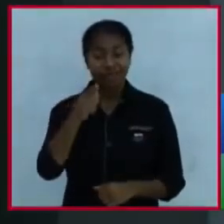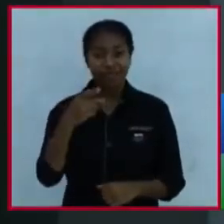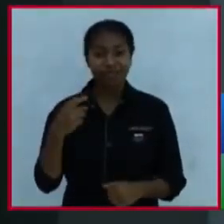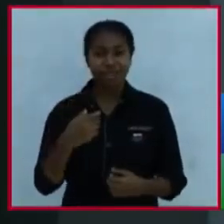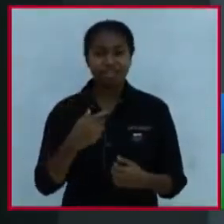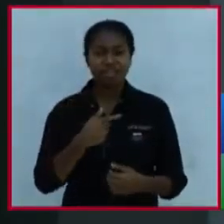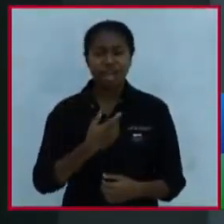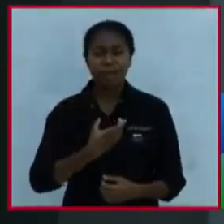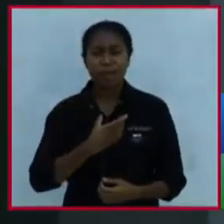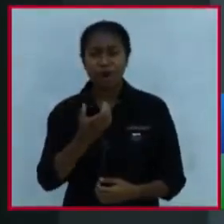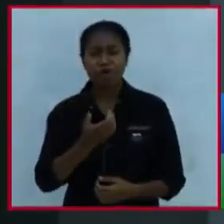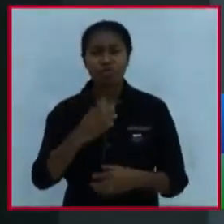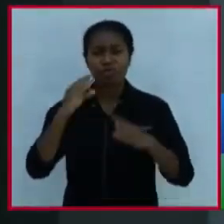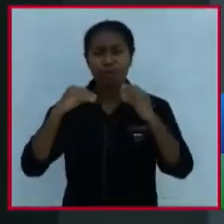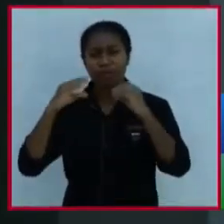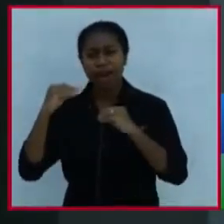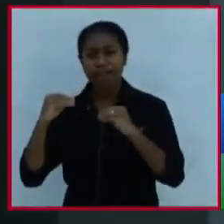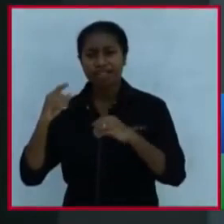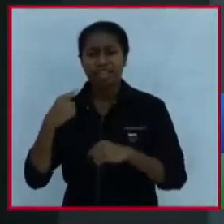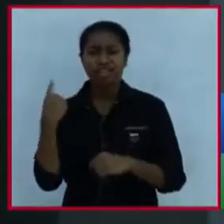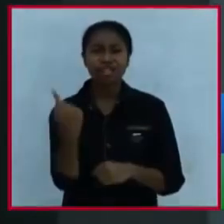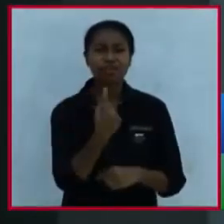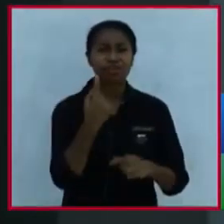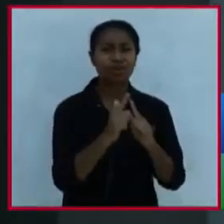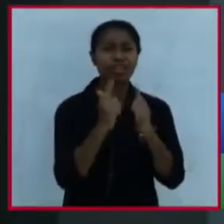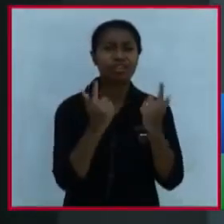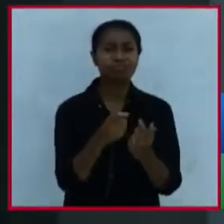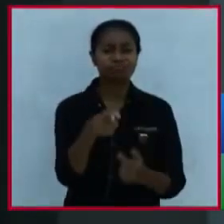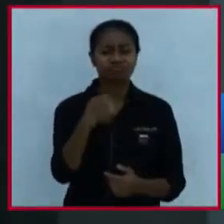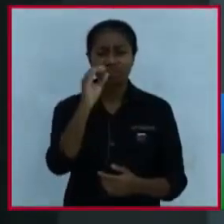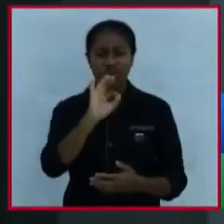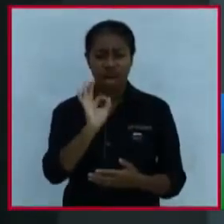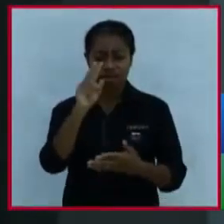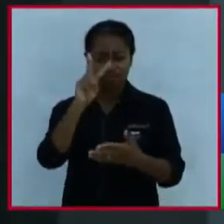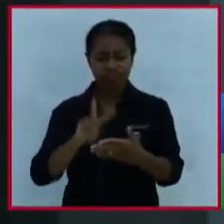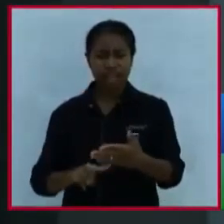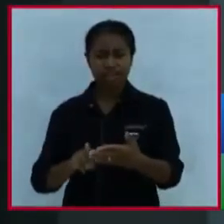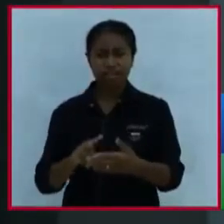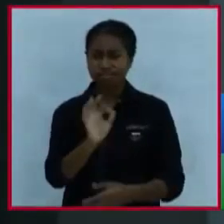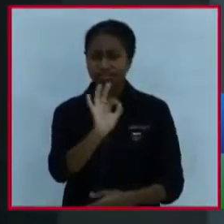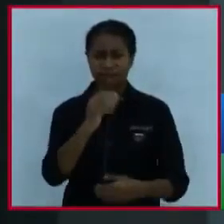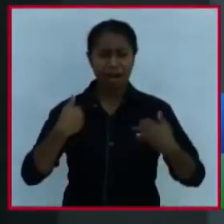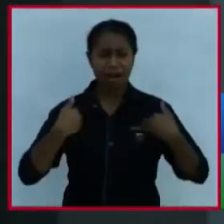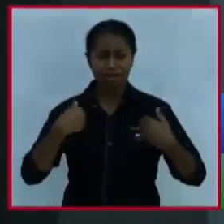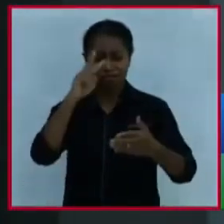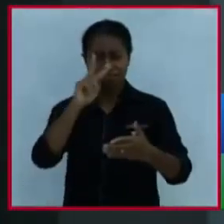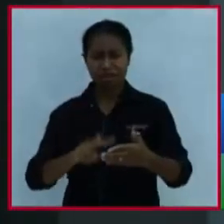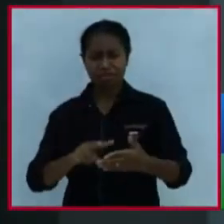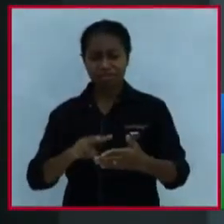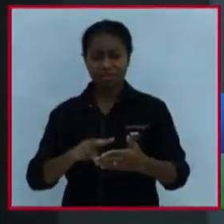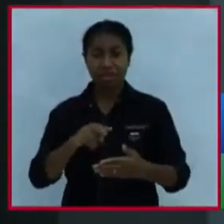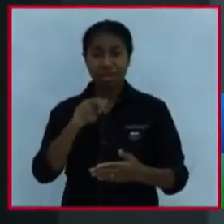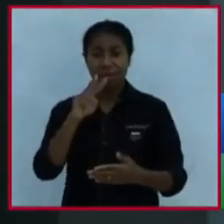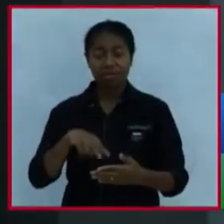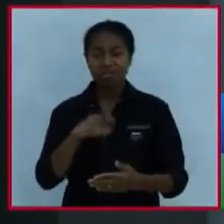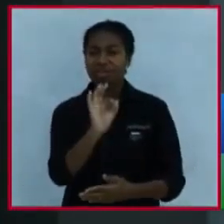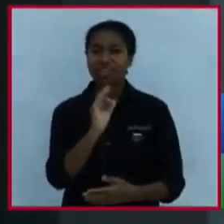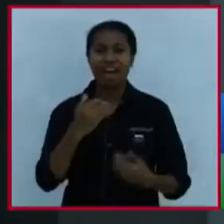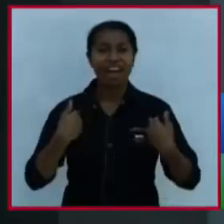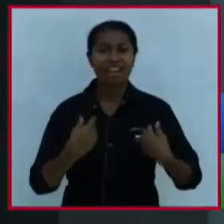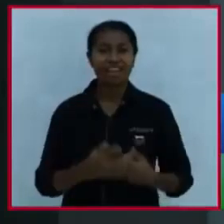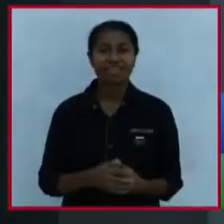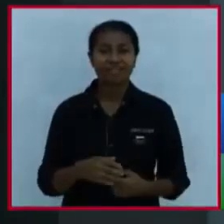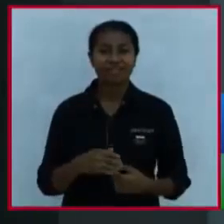kitab dan karena itu tidak ada teks tertentu yang akan dibaca ya tidak ada teks tertentu yang dibaca tapi nanti saya akan